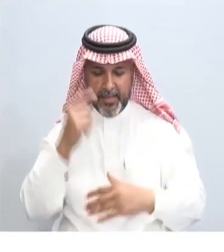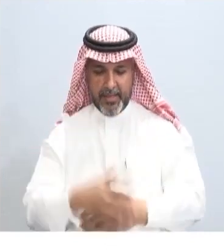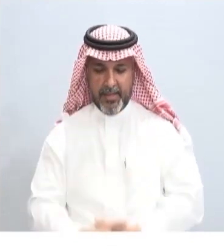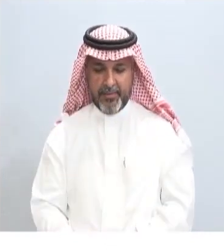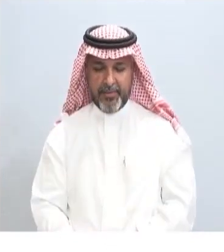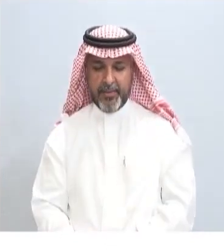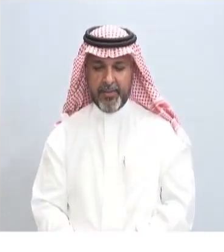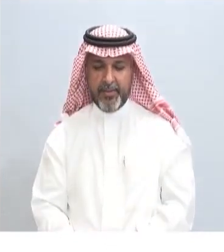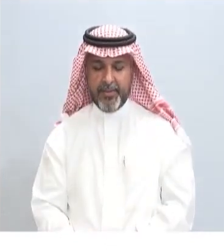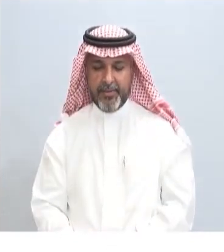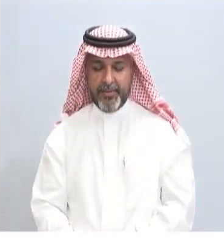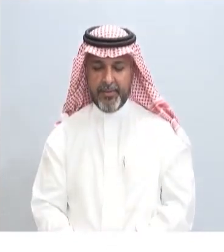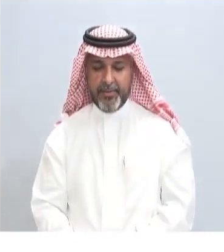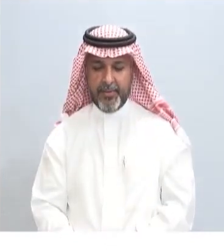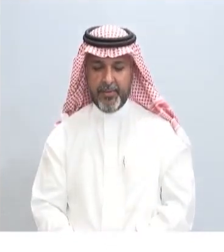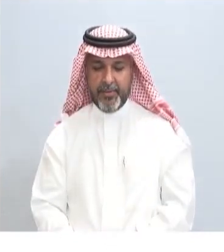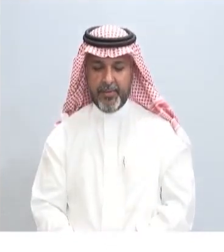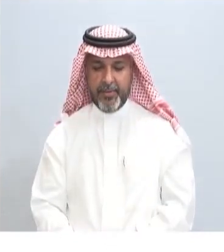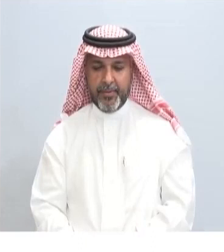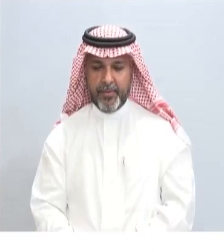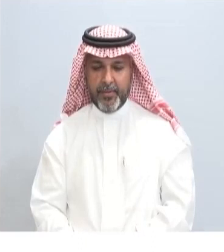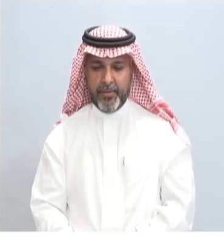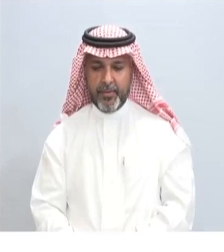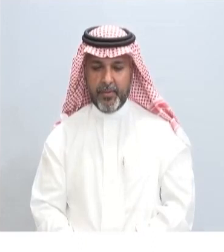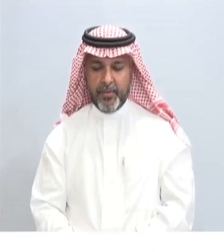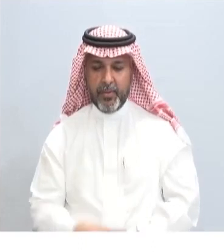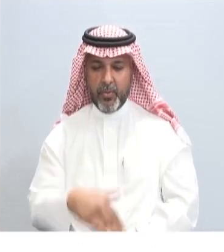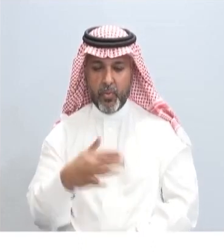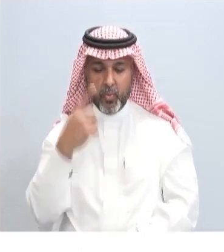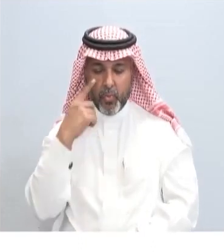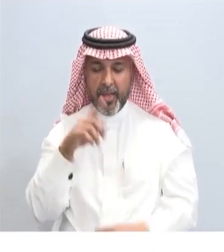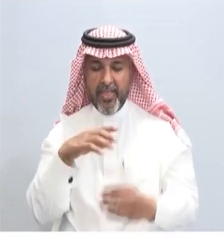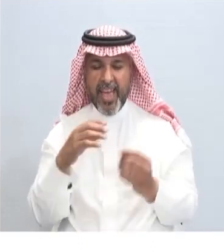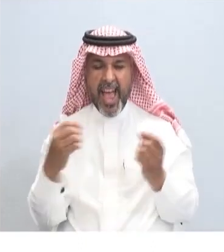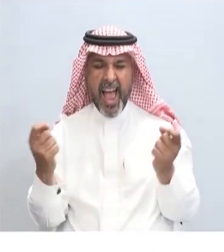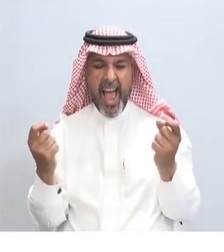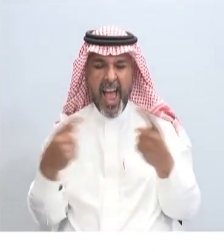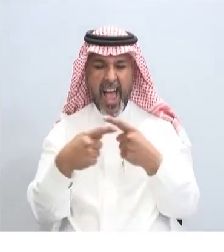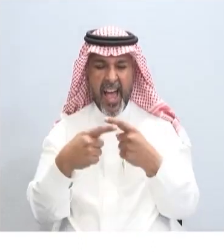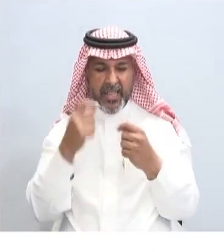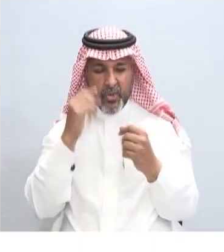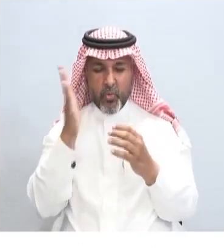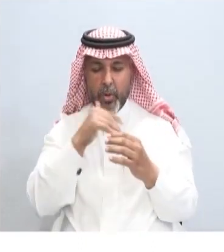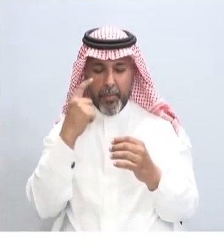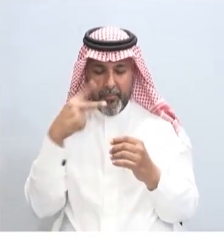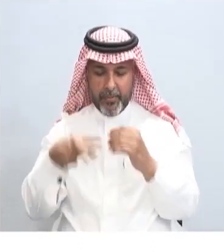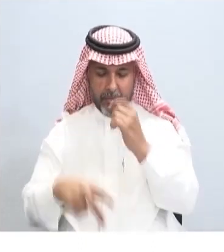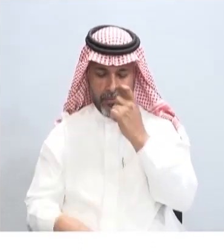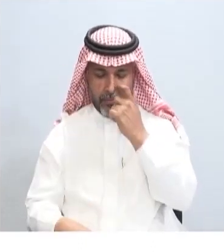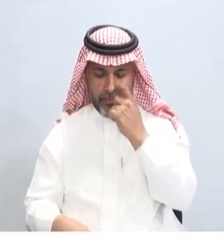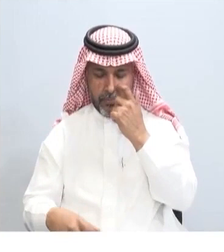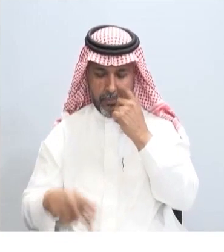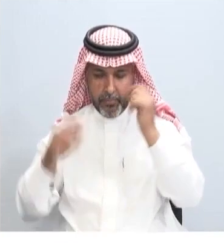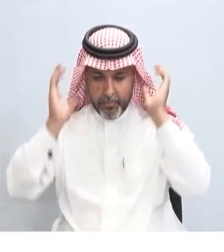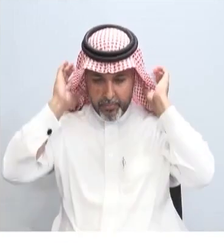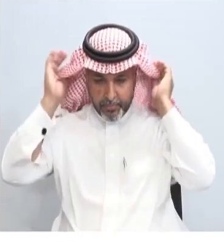نشوف ايضا هنا قاللك حدد اذا كانت الحادثتين متنافيين او غير متنافيين في كل ما ياتي وابرر اجابتك ما يبغاني